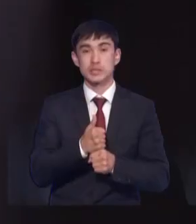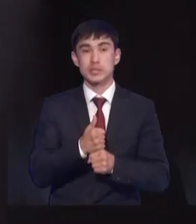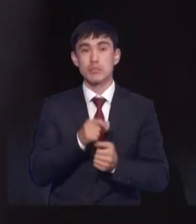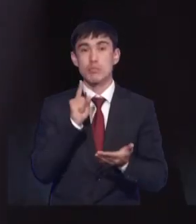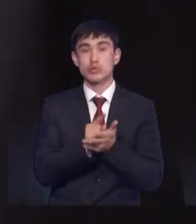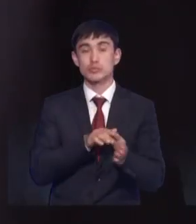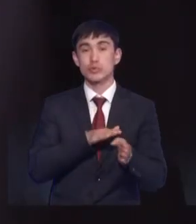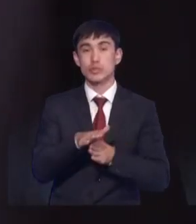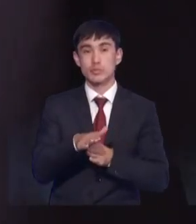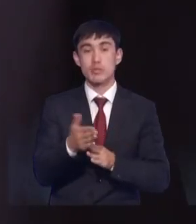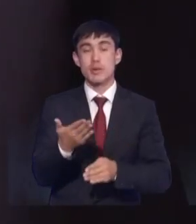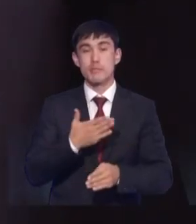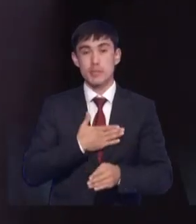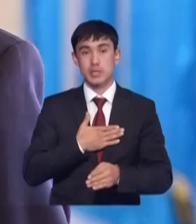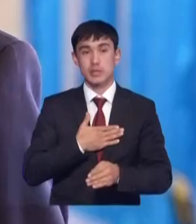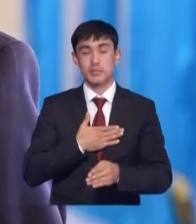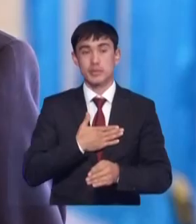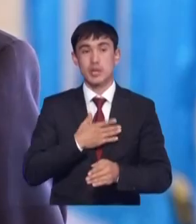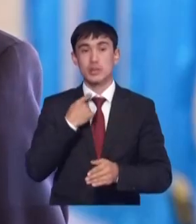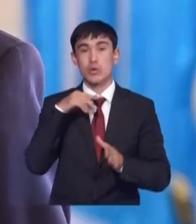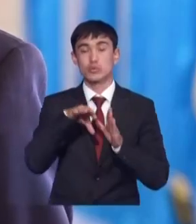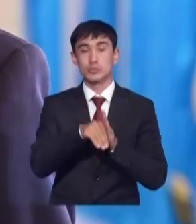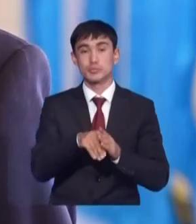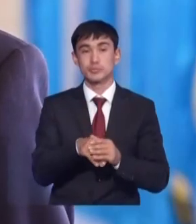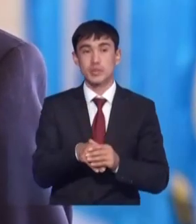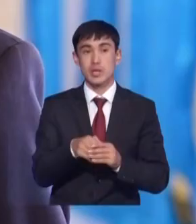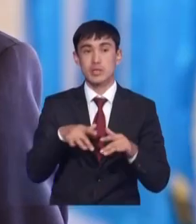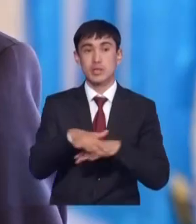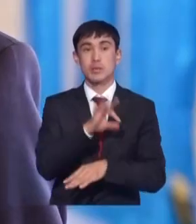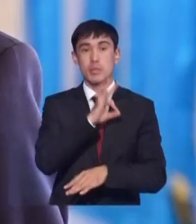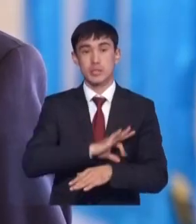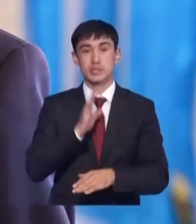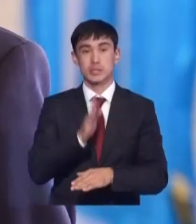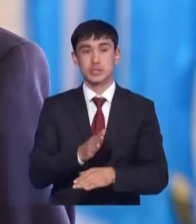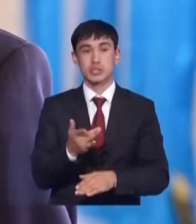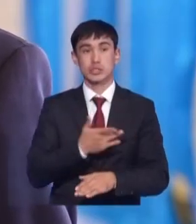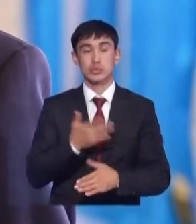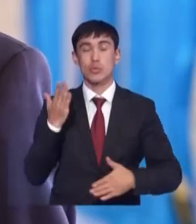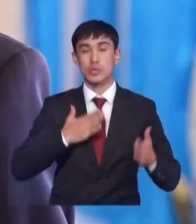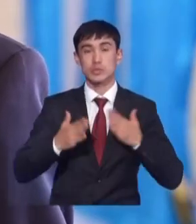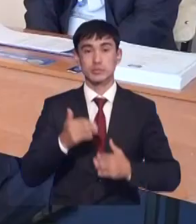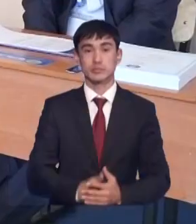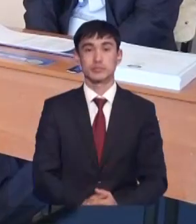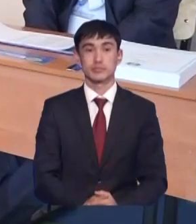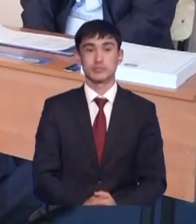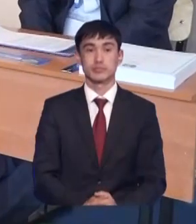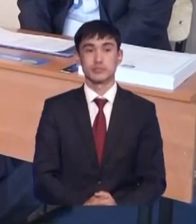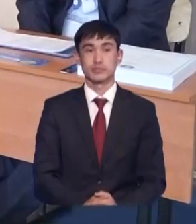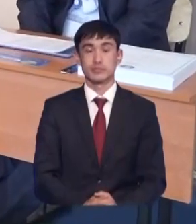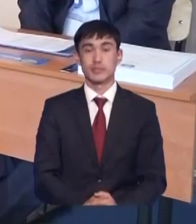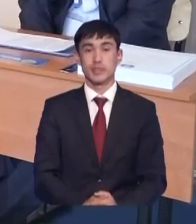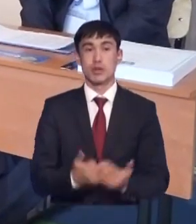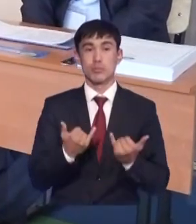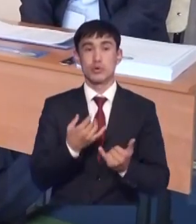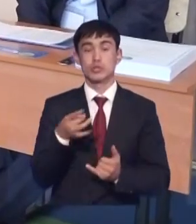орындадым. Енді менің берген дауысым елге пайдасы тисе, мен шын жүректен қуаныштымын. Айта кетейік,